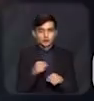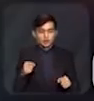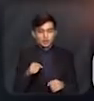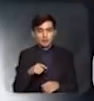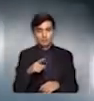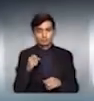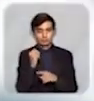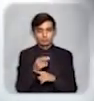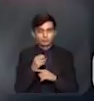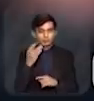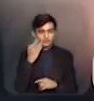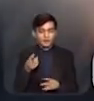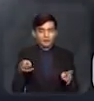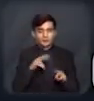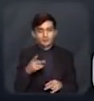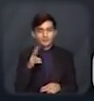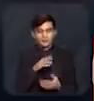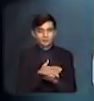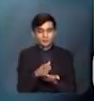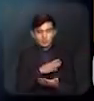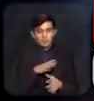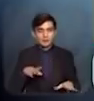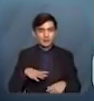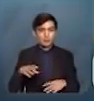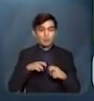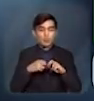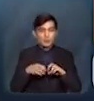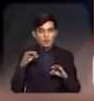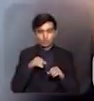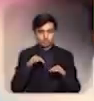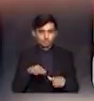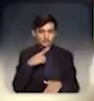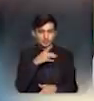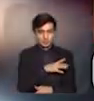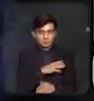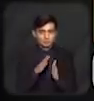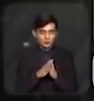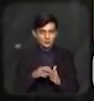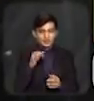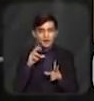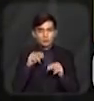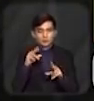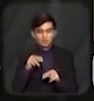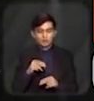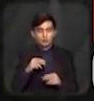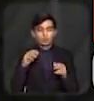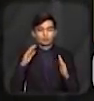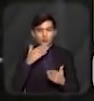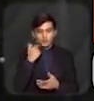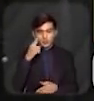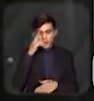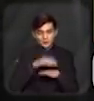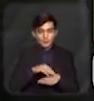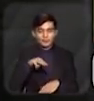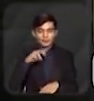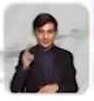жерден қуады. Екі ортада қалған саудагерлер базар мәселесін шешіп берсін деп сұрайды. Ал уәде беруден шаршамайтын талдықорған